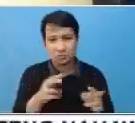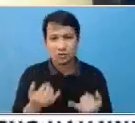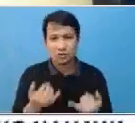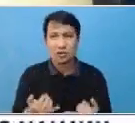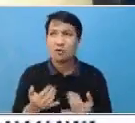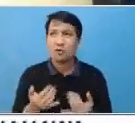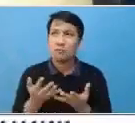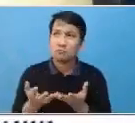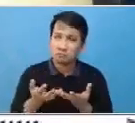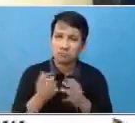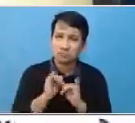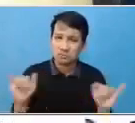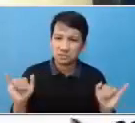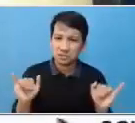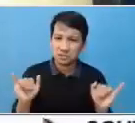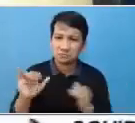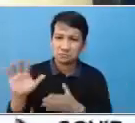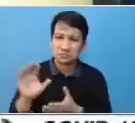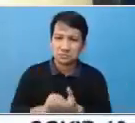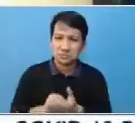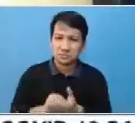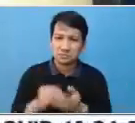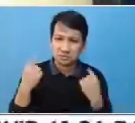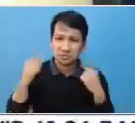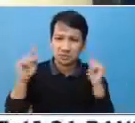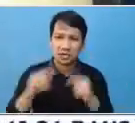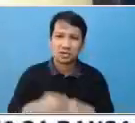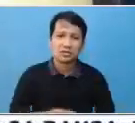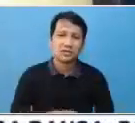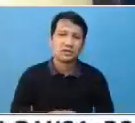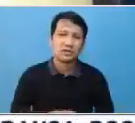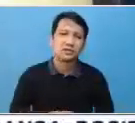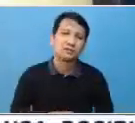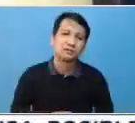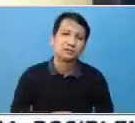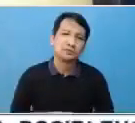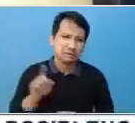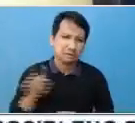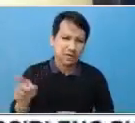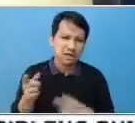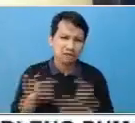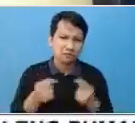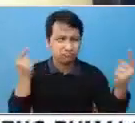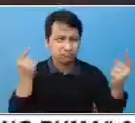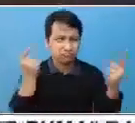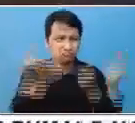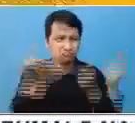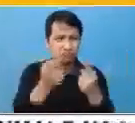tagumpay ng ating mga kababayan. Ito po ang The Good One.